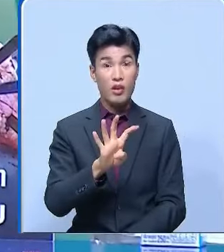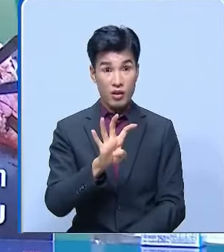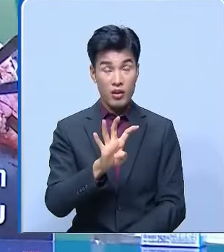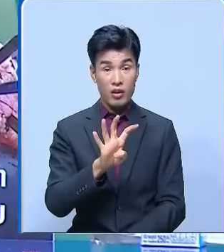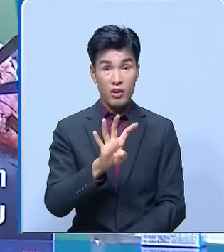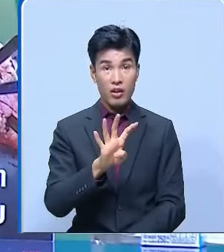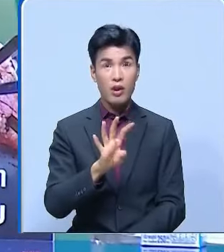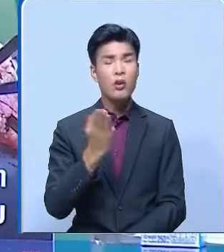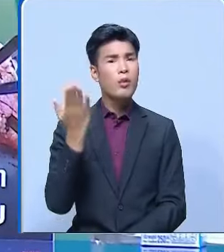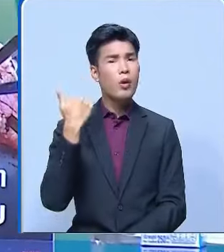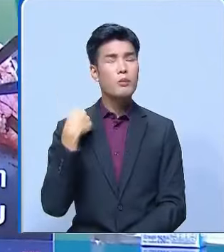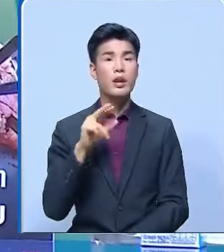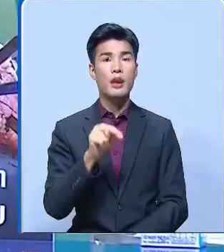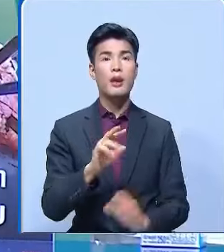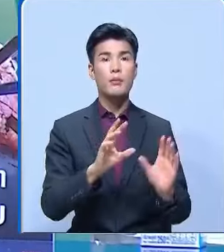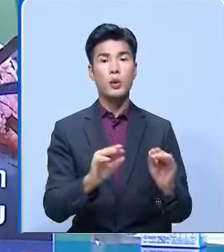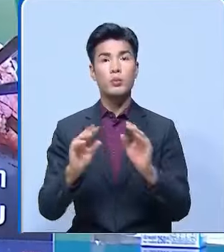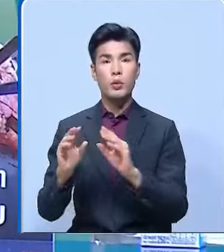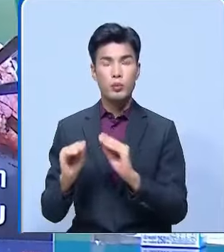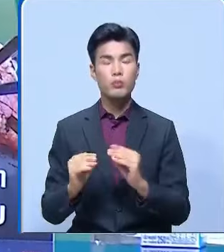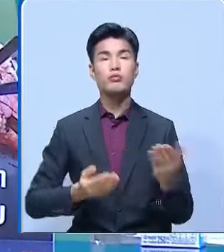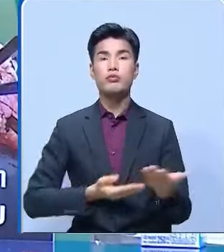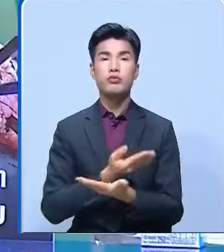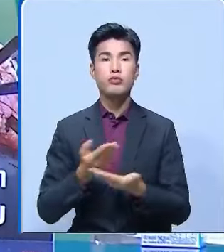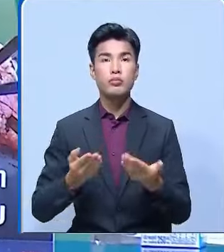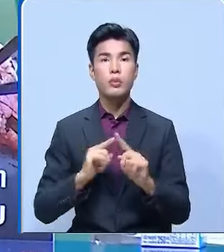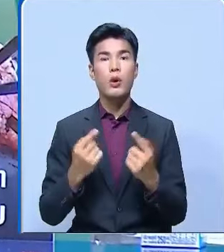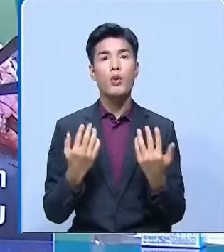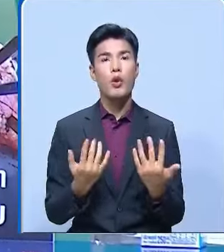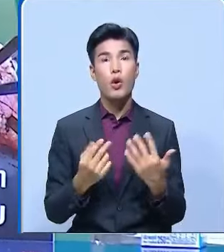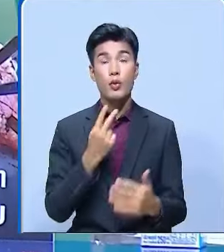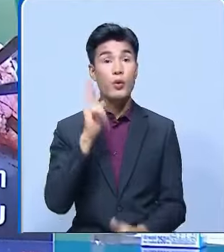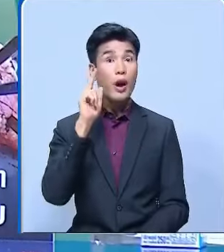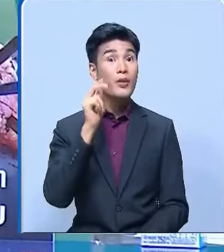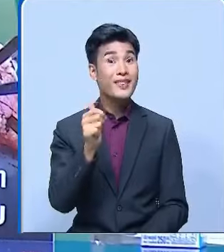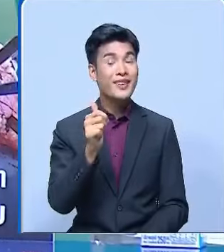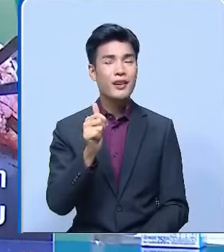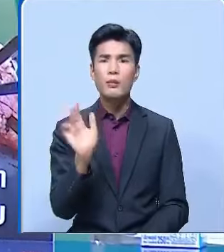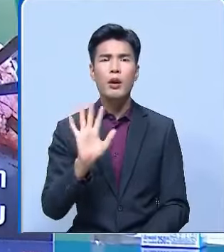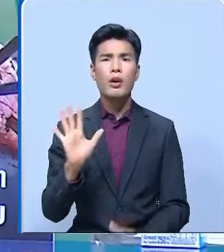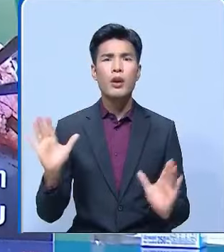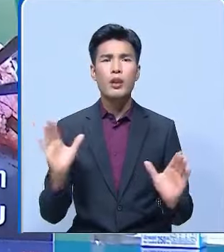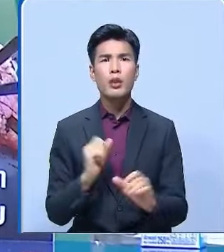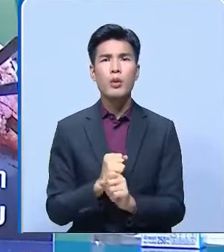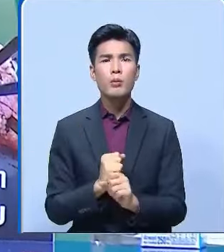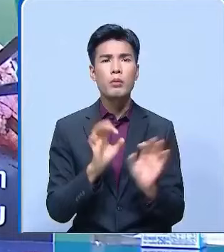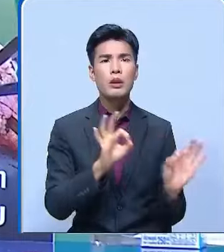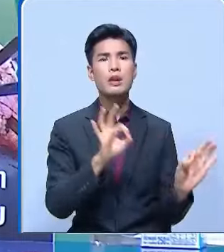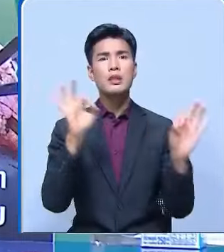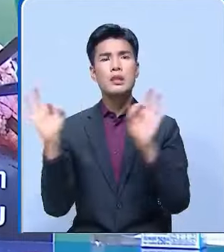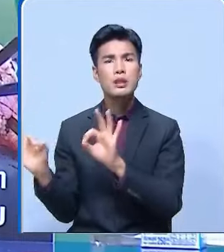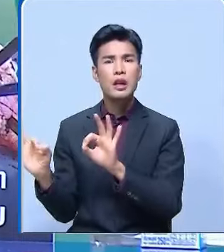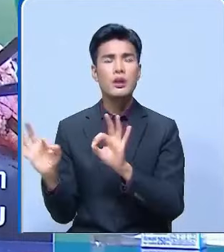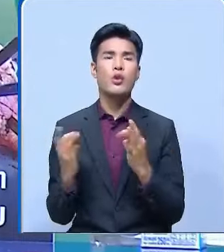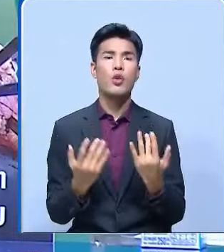านี้ก็ดูเหมือนมีการนัดประชุมอะไรกันดิบดีนะรอฟังข่าวดีแล้วแต่สรุปอ้าวทำไมเลื่อนไปเลื่อนมาจนต